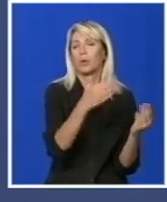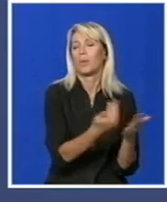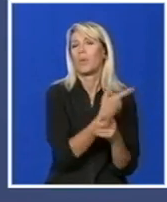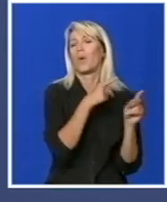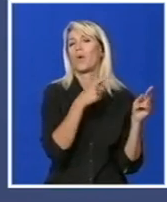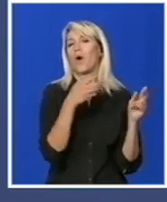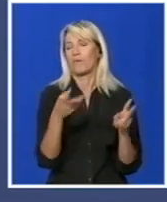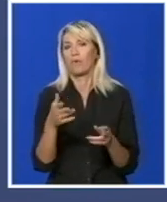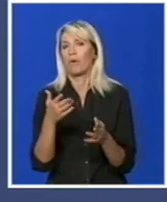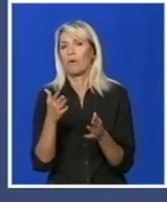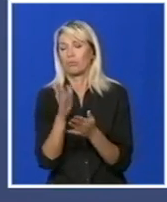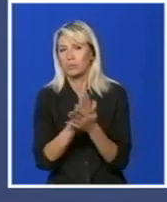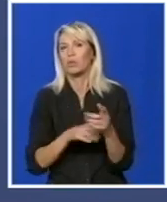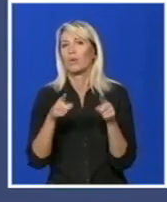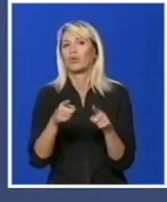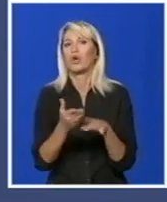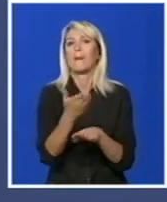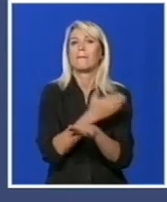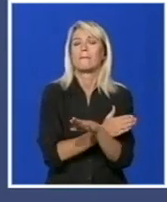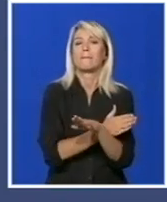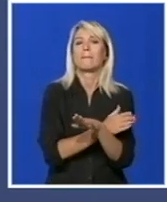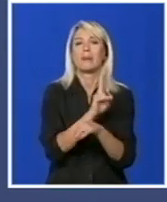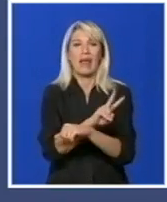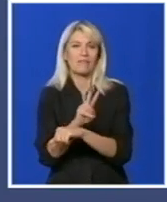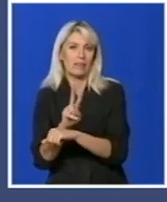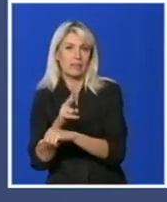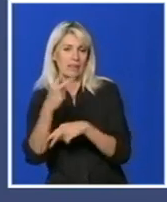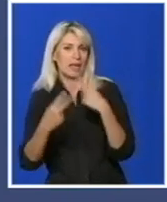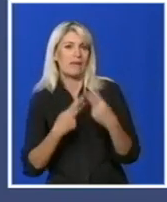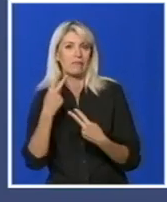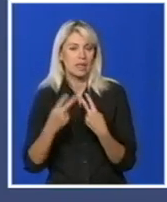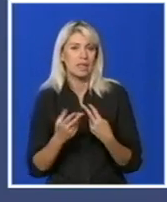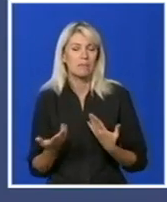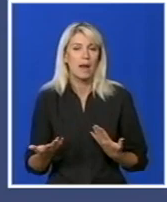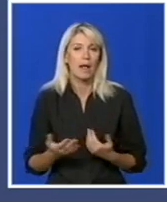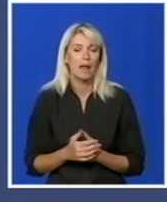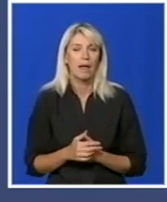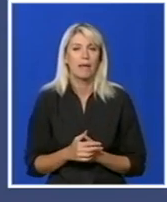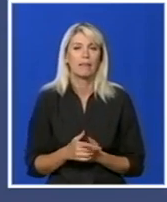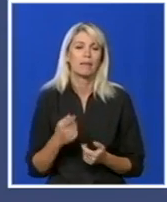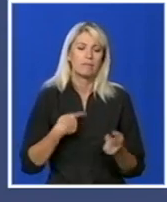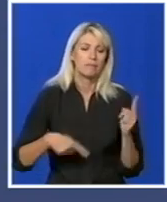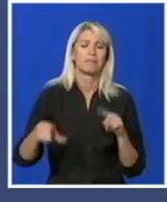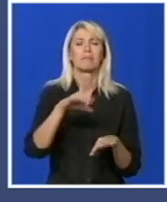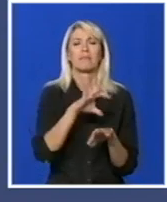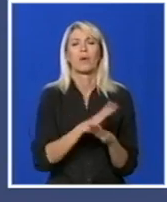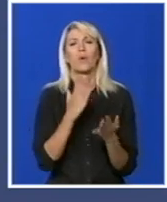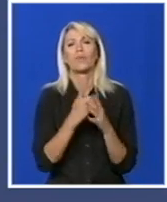sa preventivnim pregledima, jer mi, stalno epidemiolozi kažu,